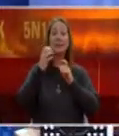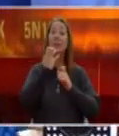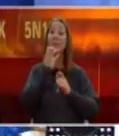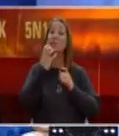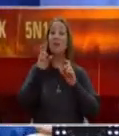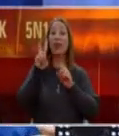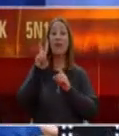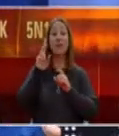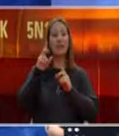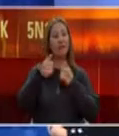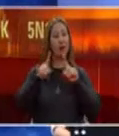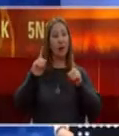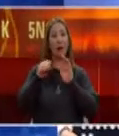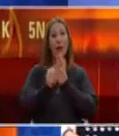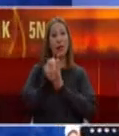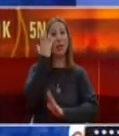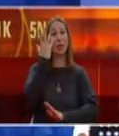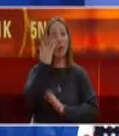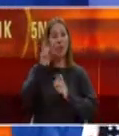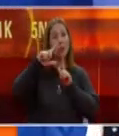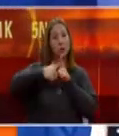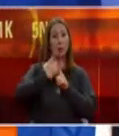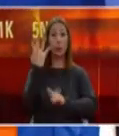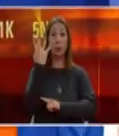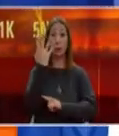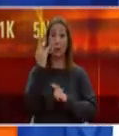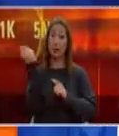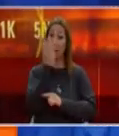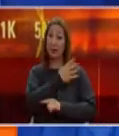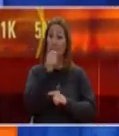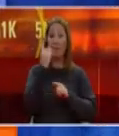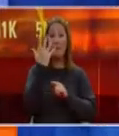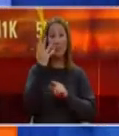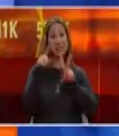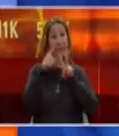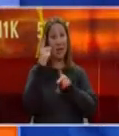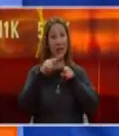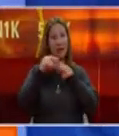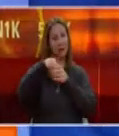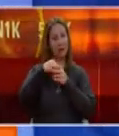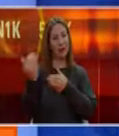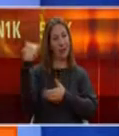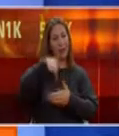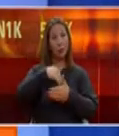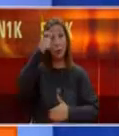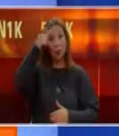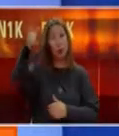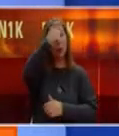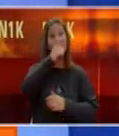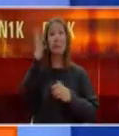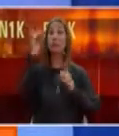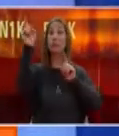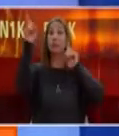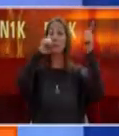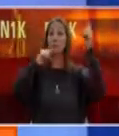Fark Yaratanlar projesini bu yıl 4. kez yine 5'ine 1K'nın içinde ekrana getiriyoruz. Türkiye'nin dört bir